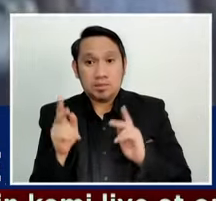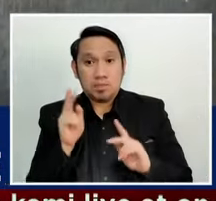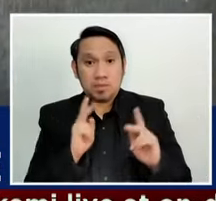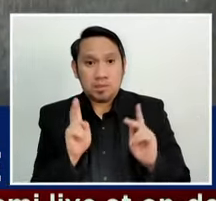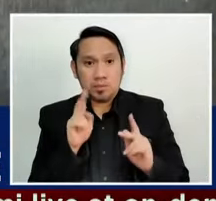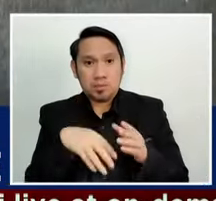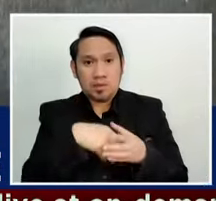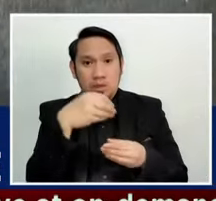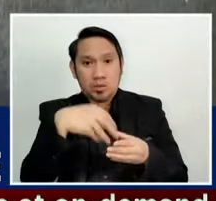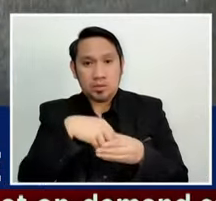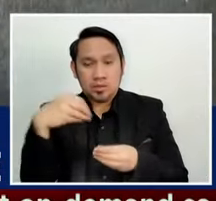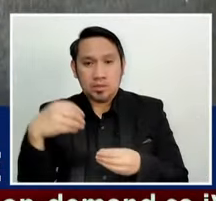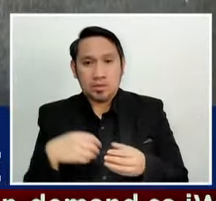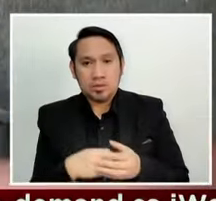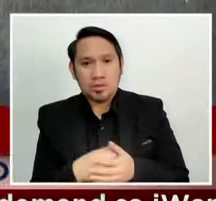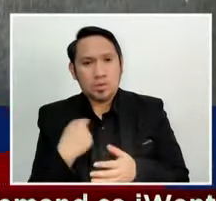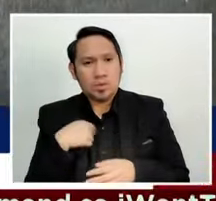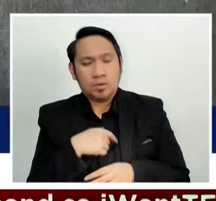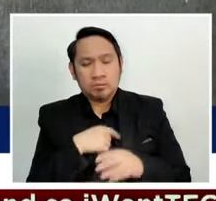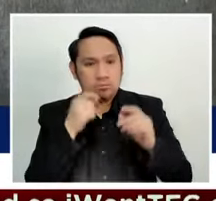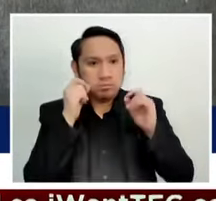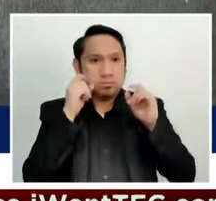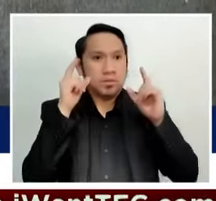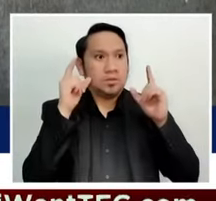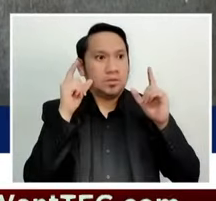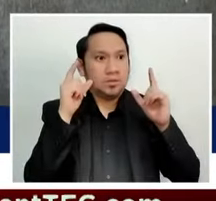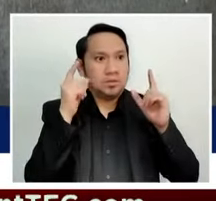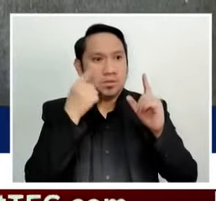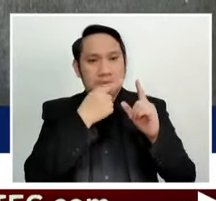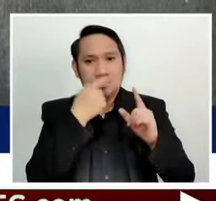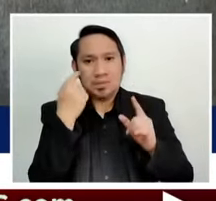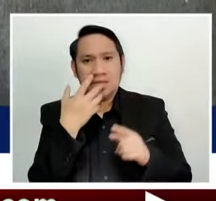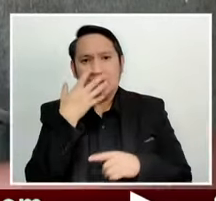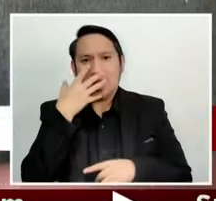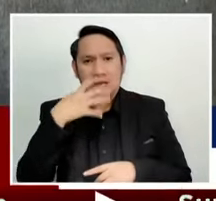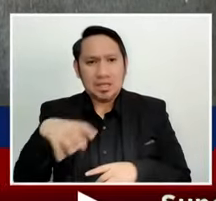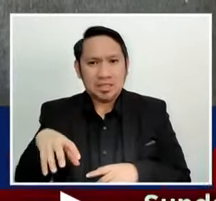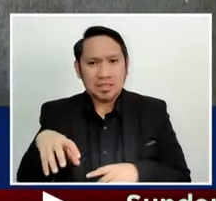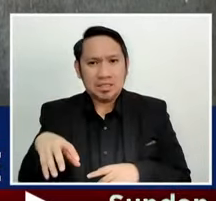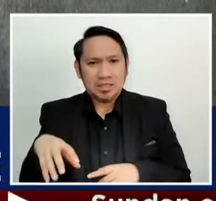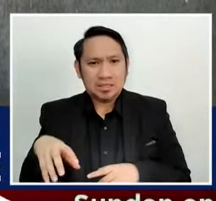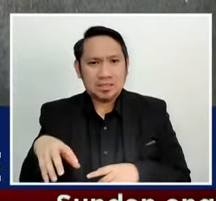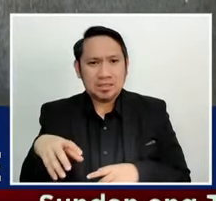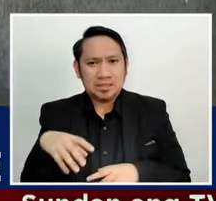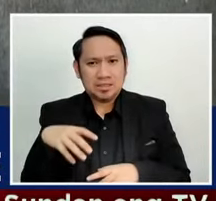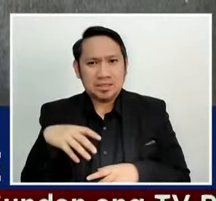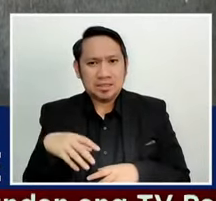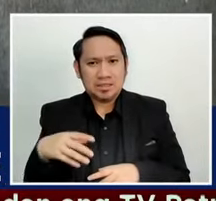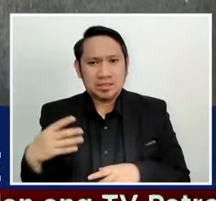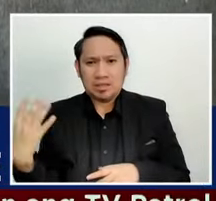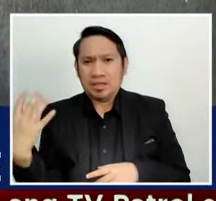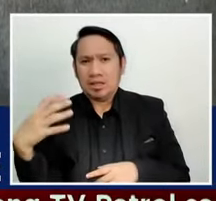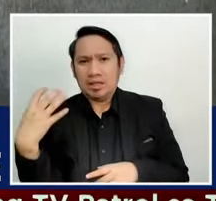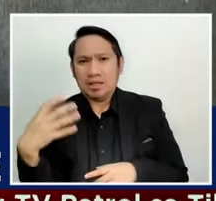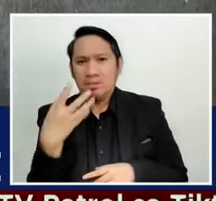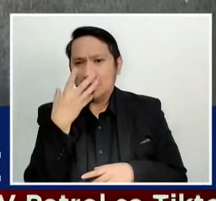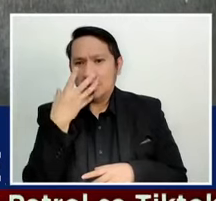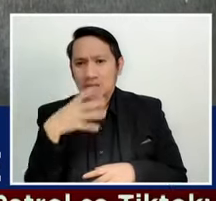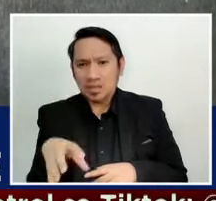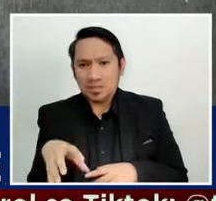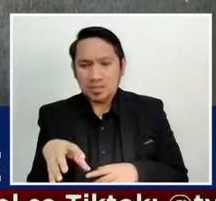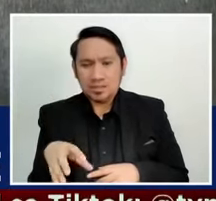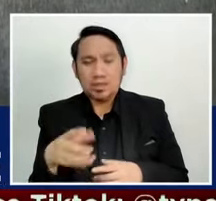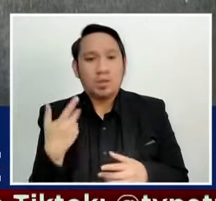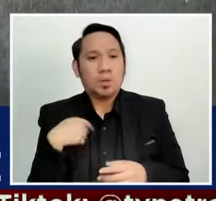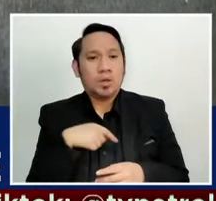residente. Nagising kami kasi nga mainit sa loob pag walang ventilador. Kaya lumabas